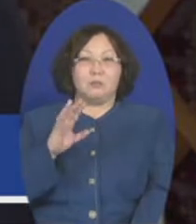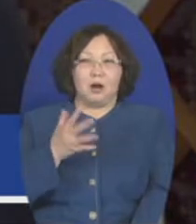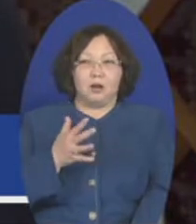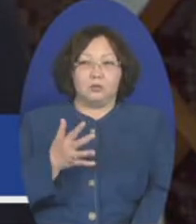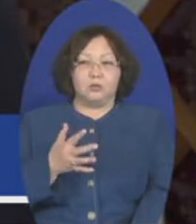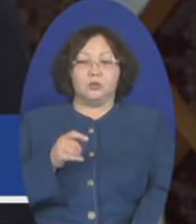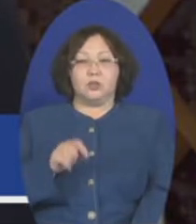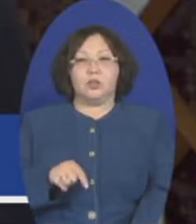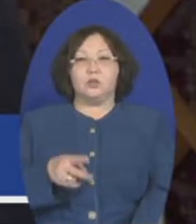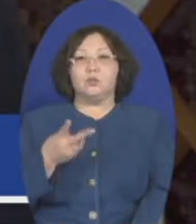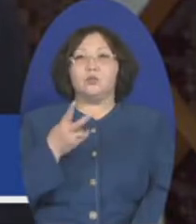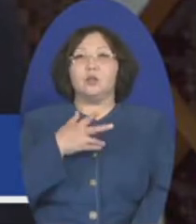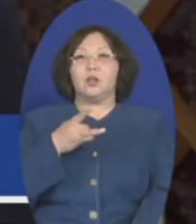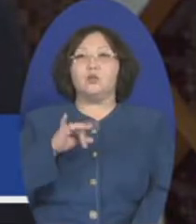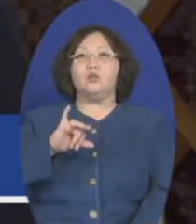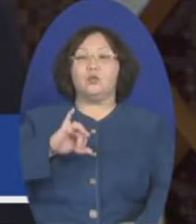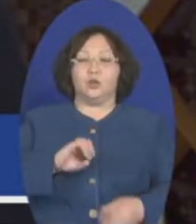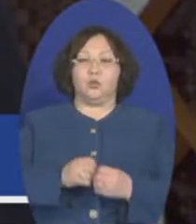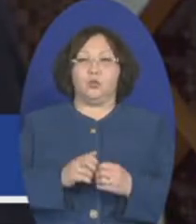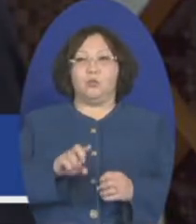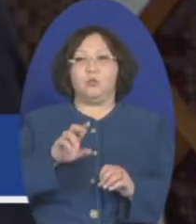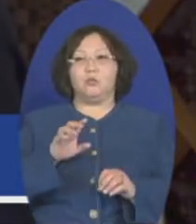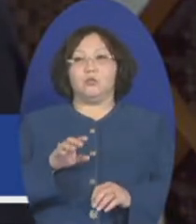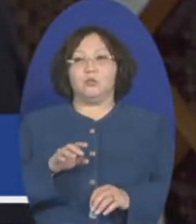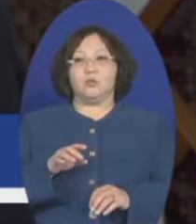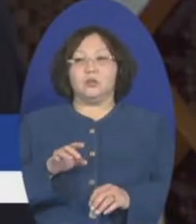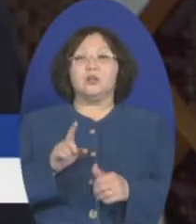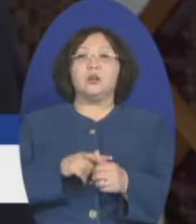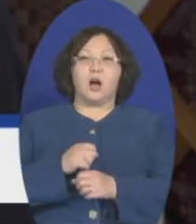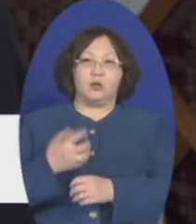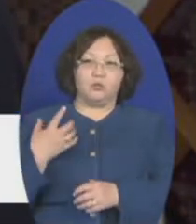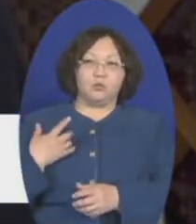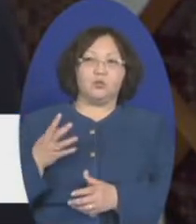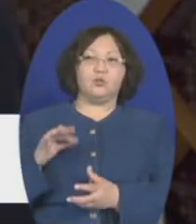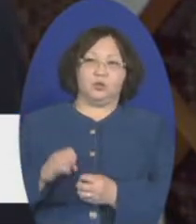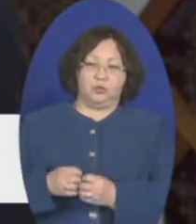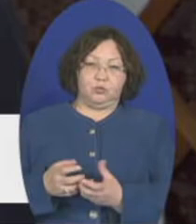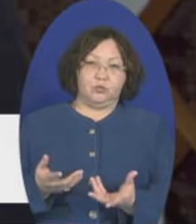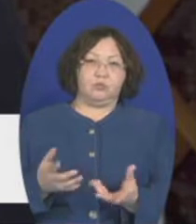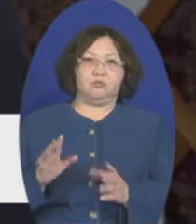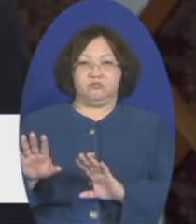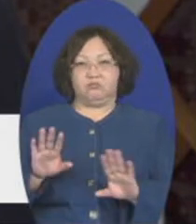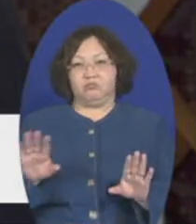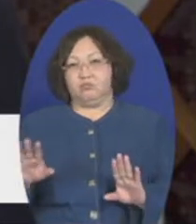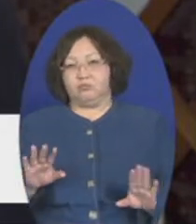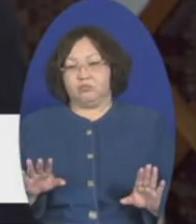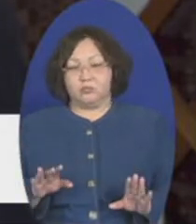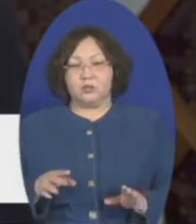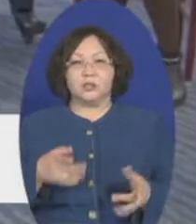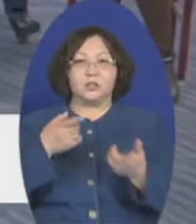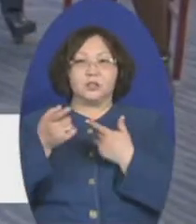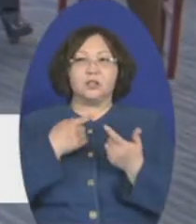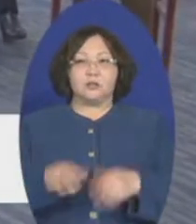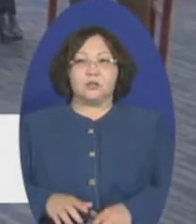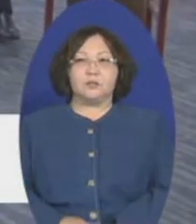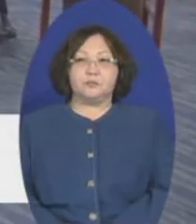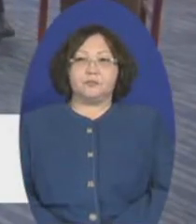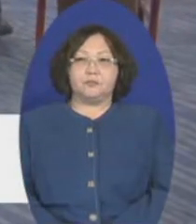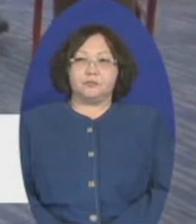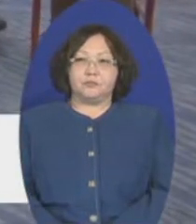хийх вэ? Байнга хороод юу хийх вэ? Нийгэмлэгийн хөвд юу хийх вэ гэдэг зүйлүүдэд бас ярьж авлаа.